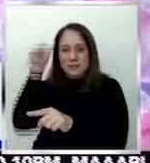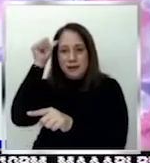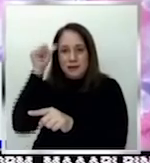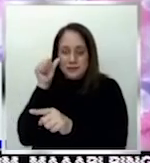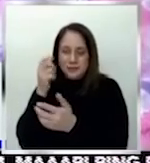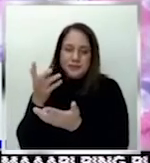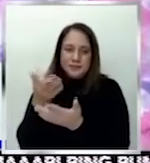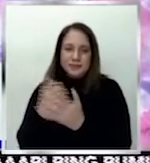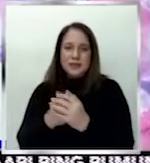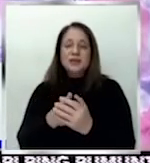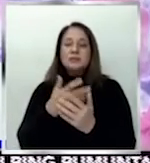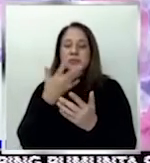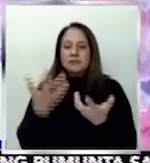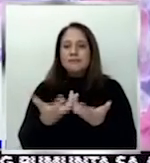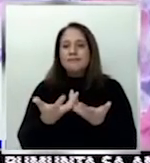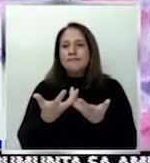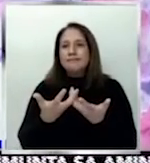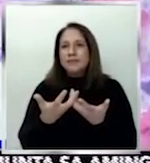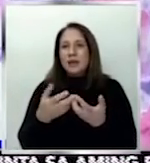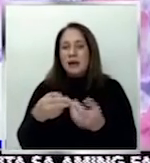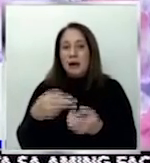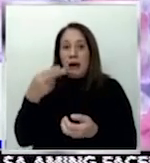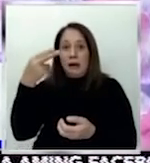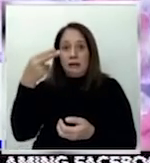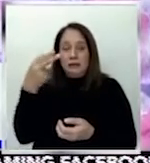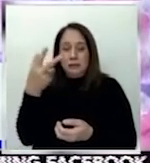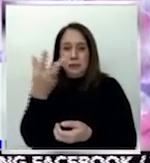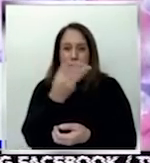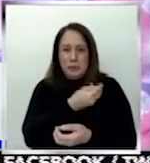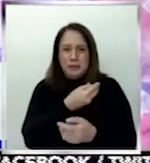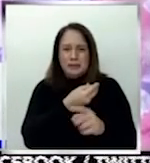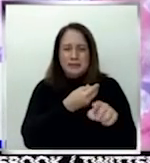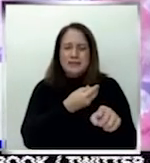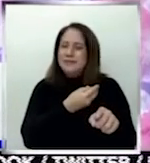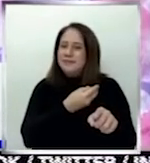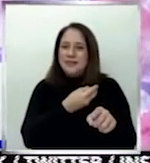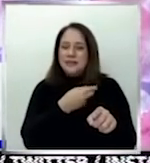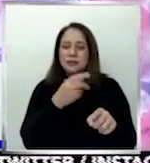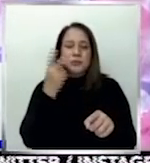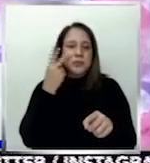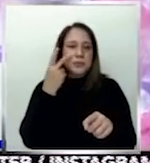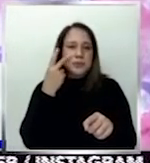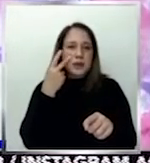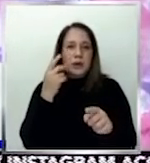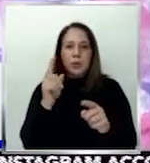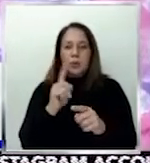So if you are giving a very high dose to the child, titingnan natin kung ano yung mga